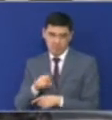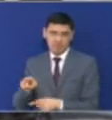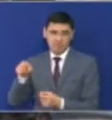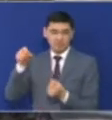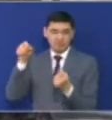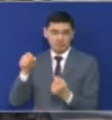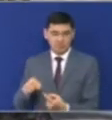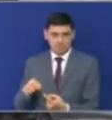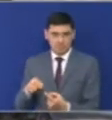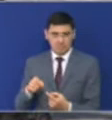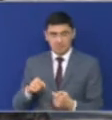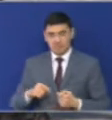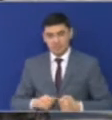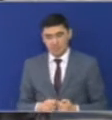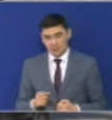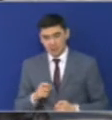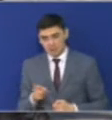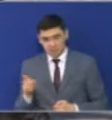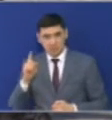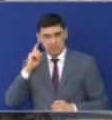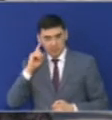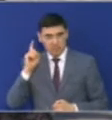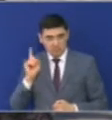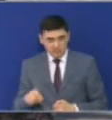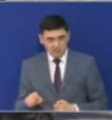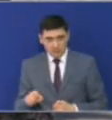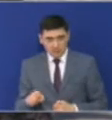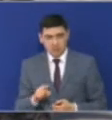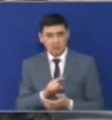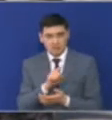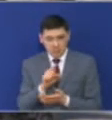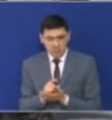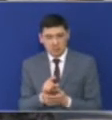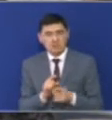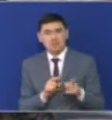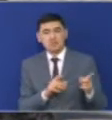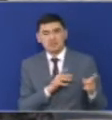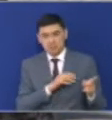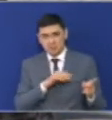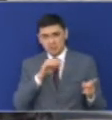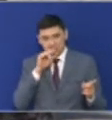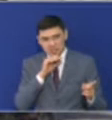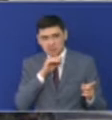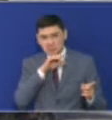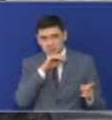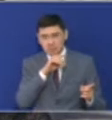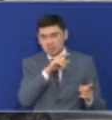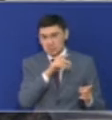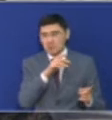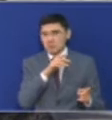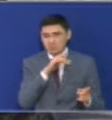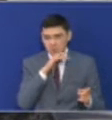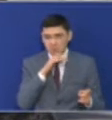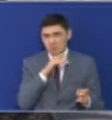чтобы было преемственность поколений, чтобы знали наша молодежь своих дедов, которые